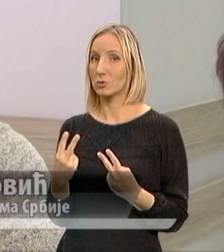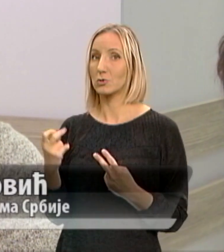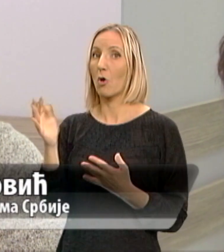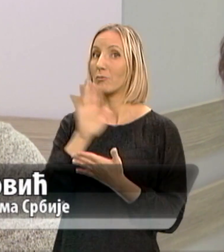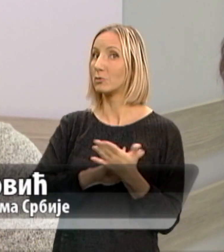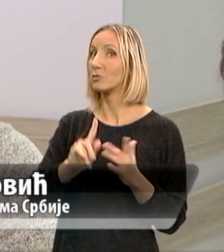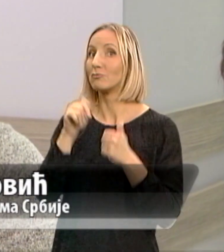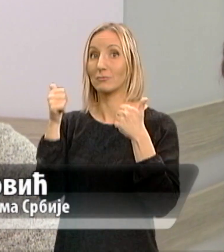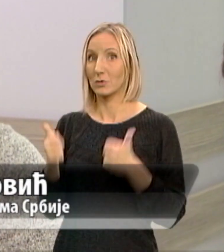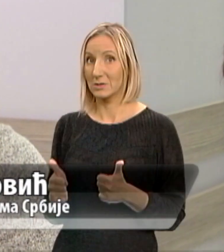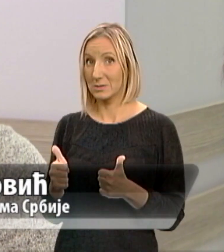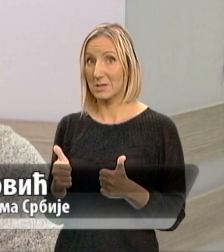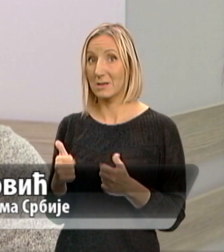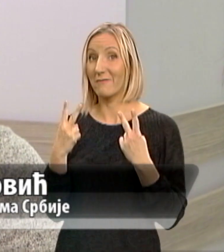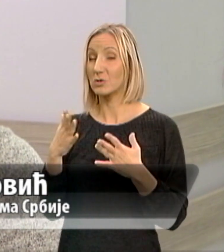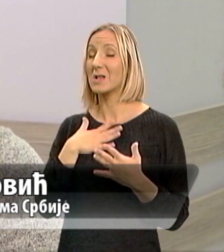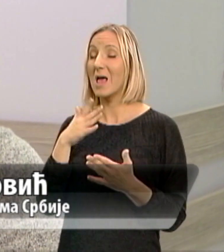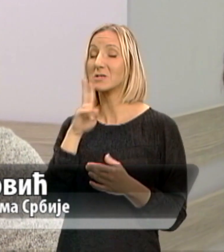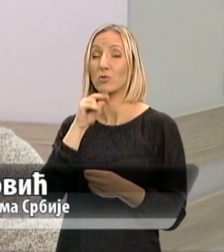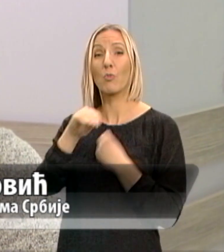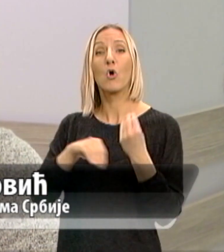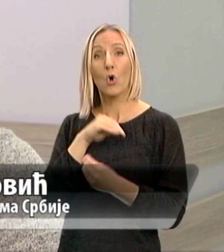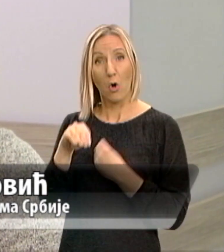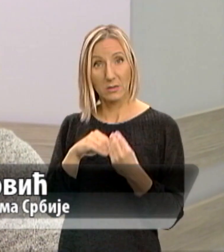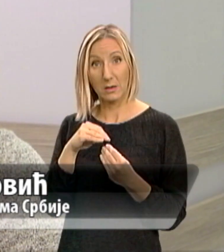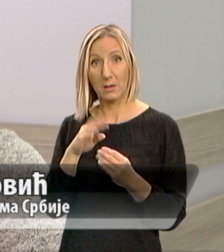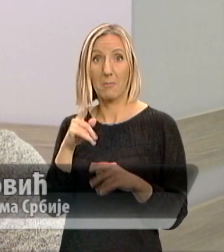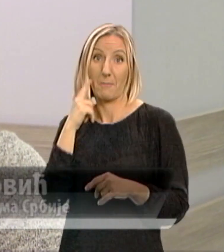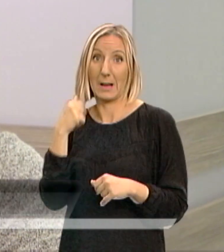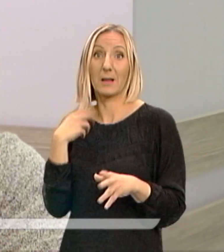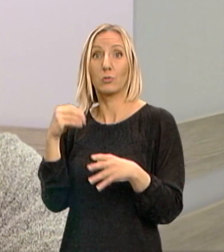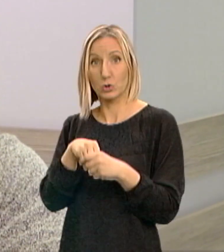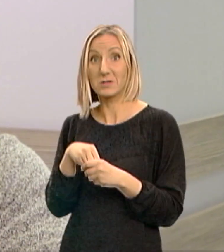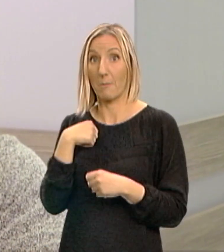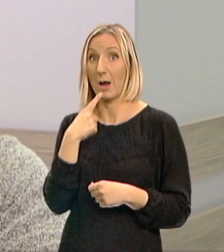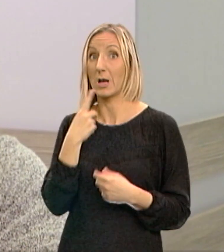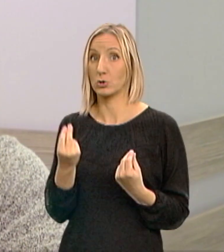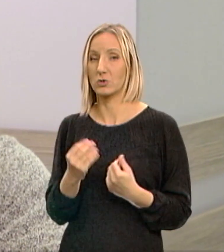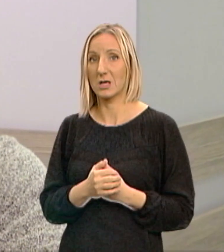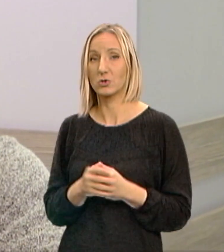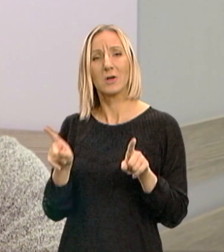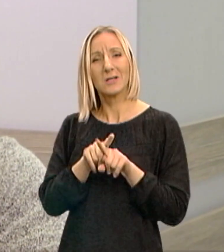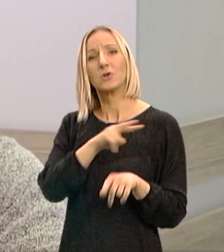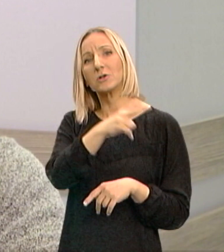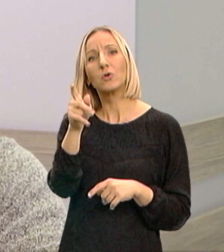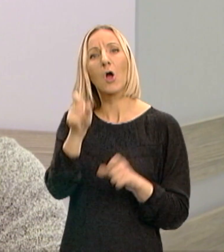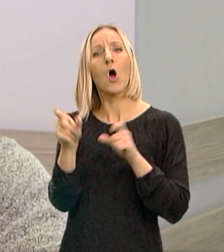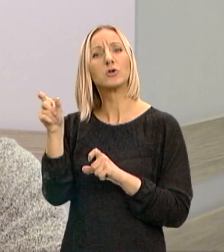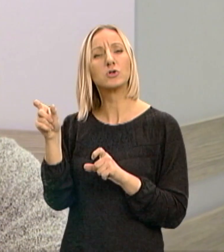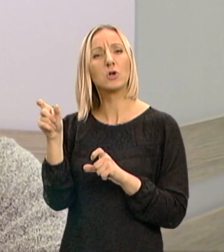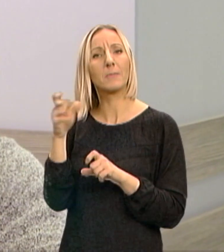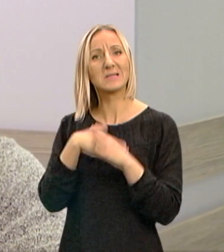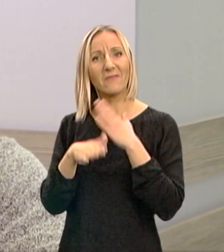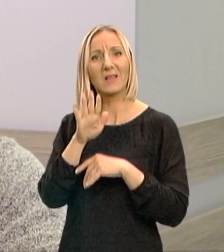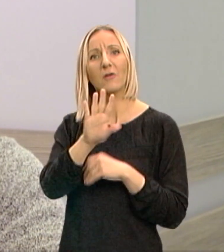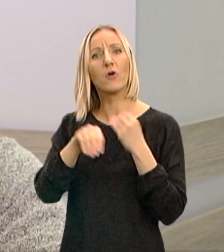prikazuje, kako za nas roditelje koji smo imali prilike da učestvujemo, reći ću zašto, tako i za ostale roditelje osobe sa invaliditetom, i mislim